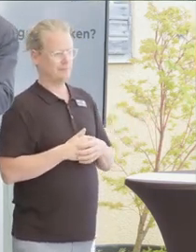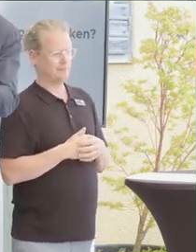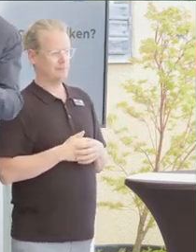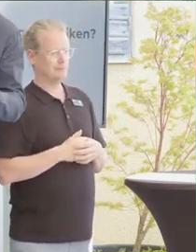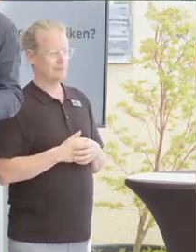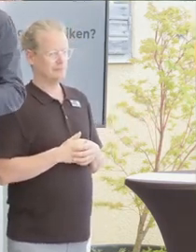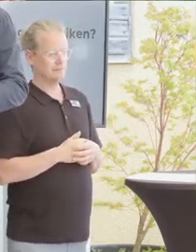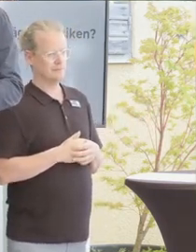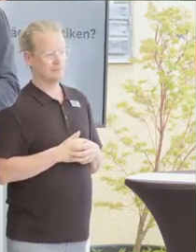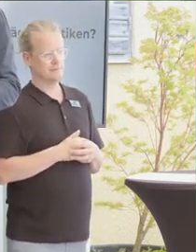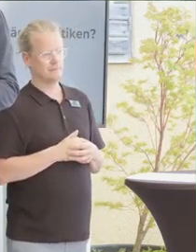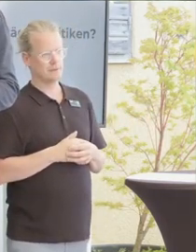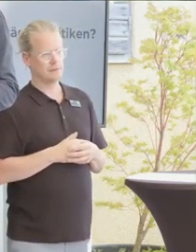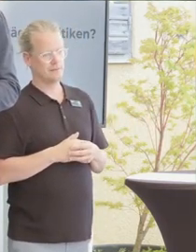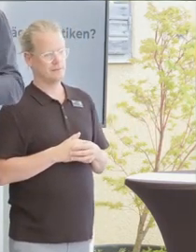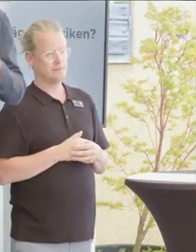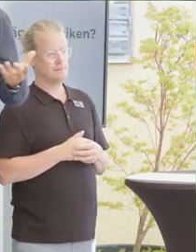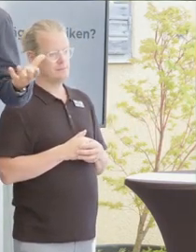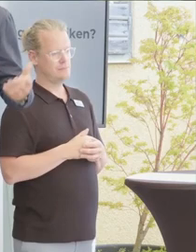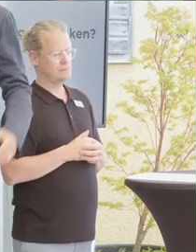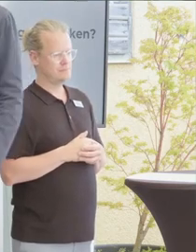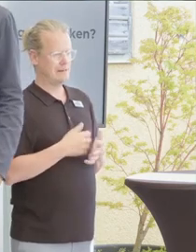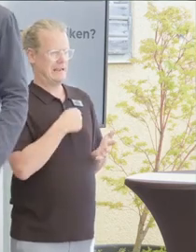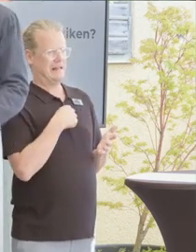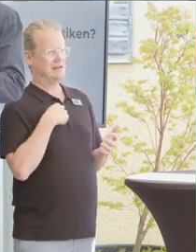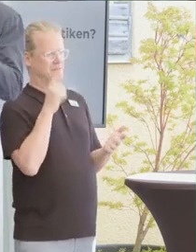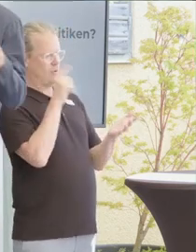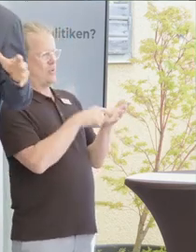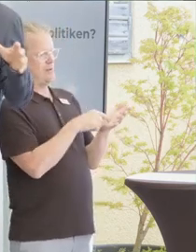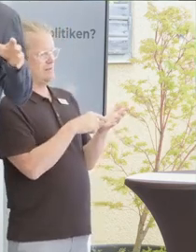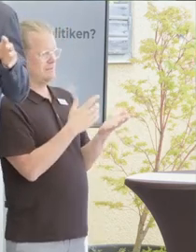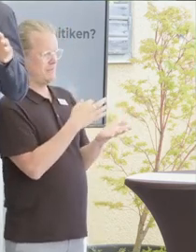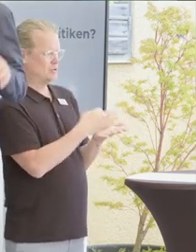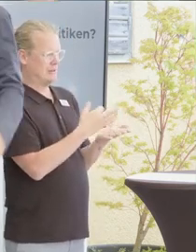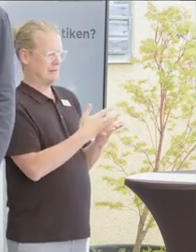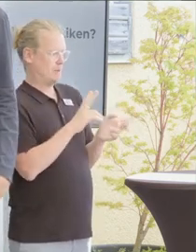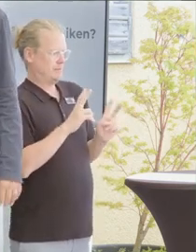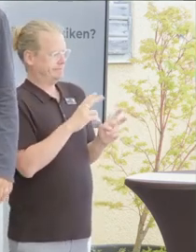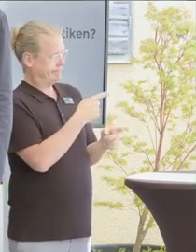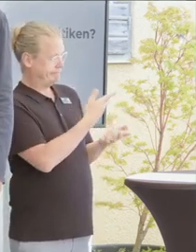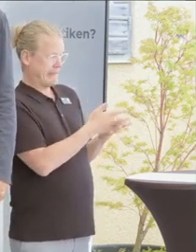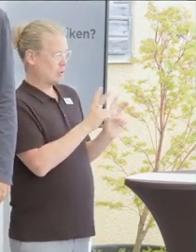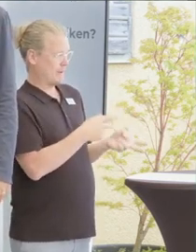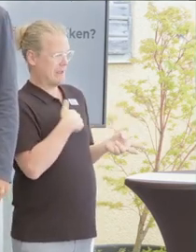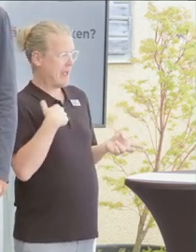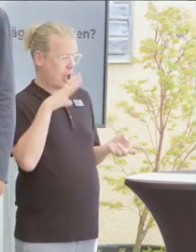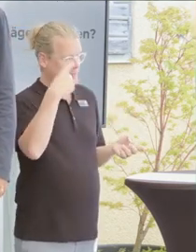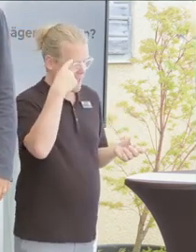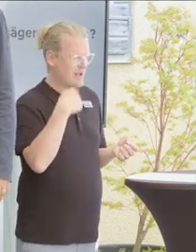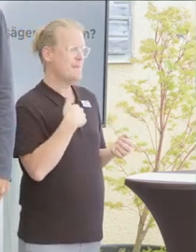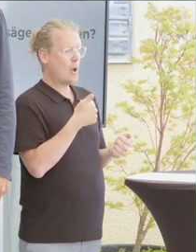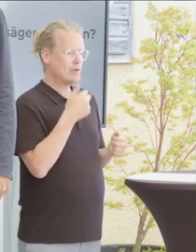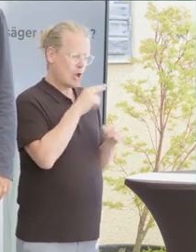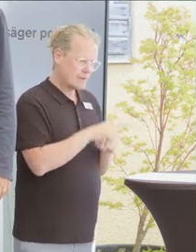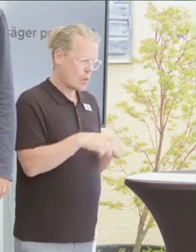att det inte föll ut som intentionen var tänkt, så bör man helt enkelt se över kanske olika lagstiftningar kopplat till det här området som också Karin